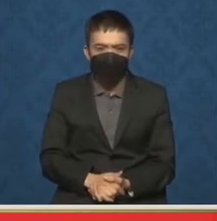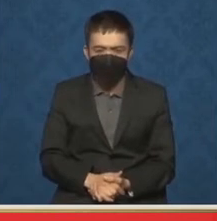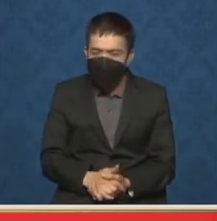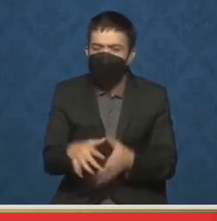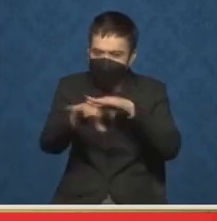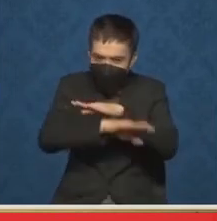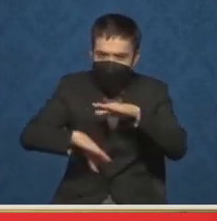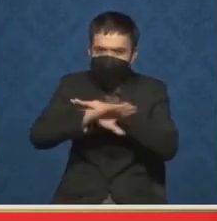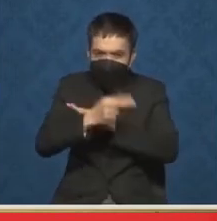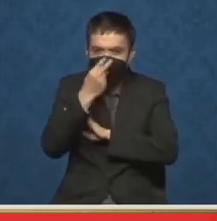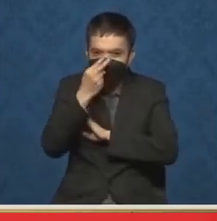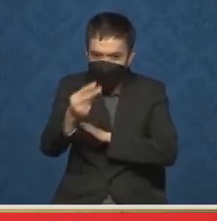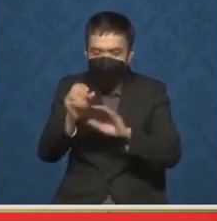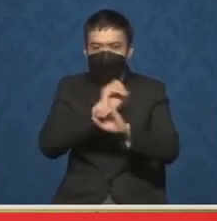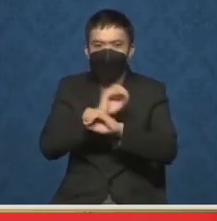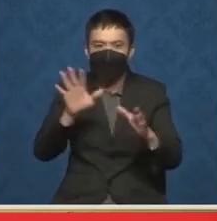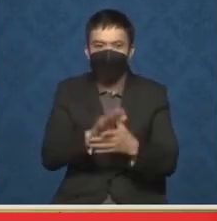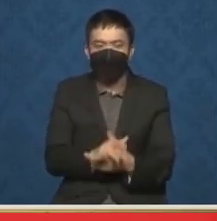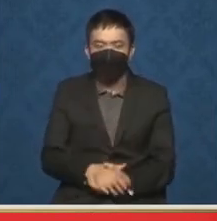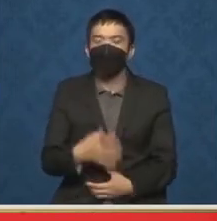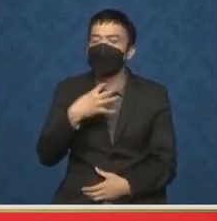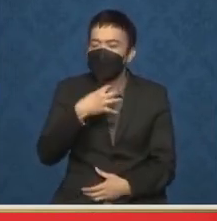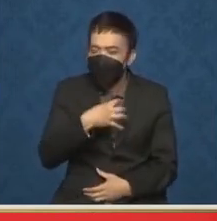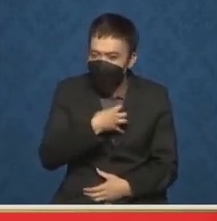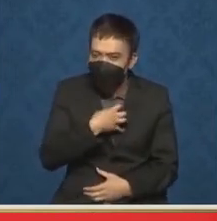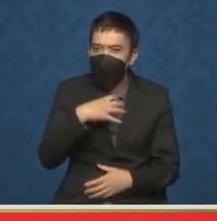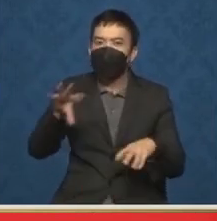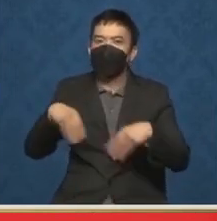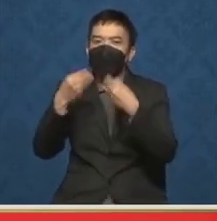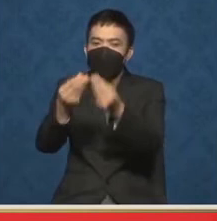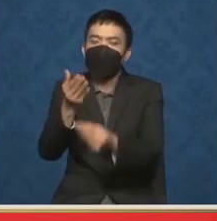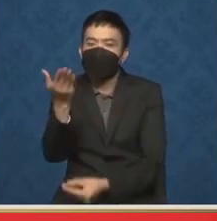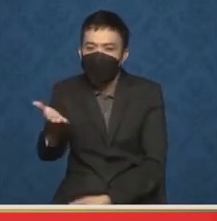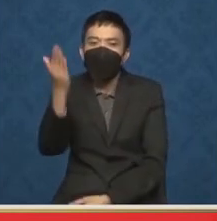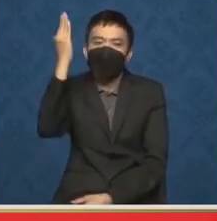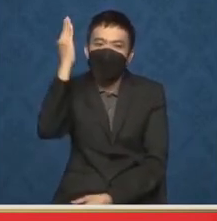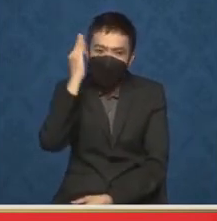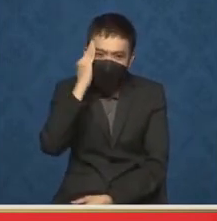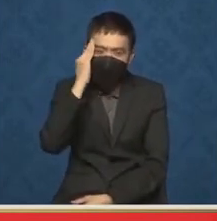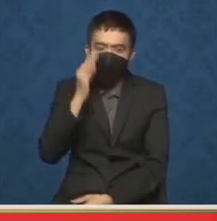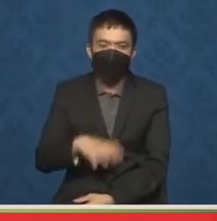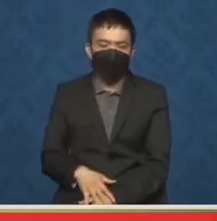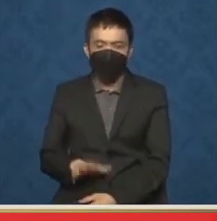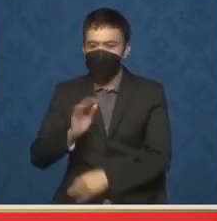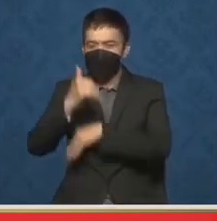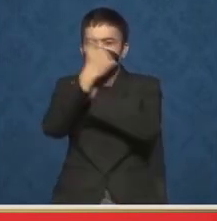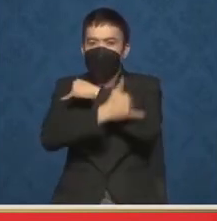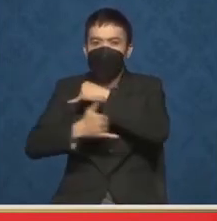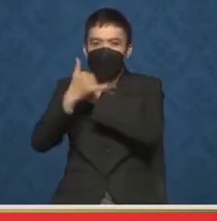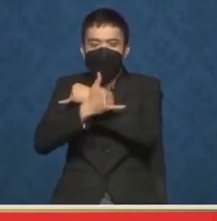ับเพราฉะนั้นอยากจะให้ท่านรบทราบแตว่าการเมืหวังเทศไม่ได้เป็นเรื่อง absolute